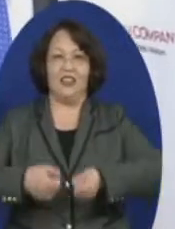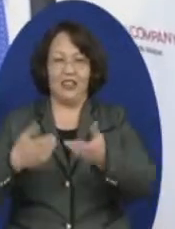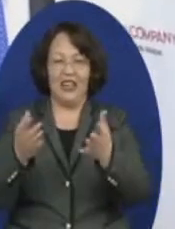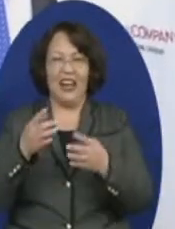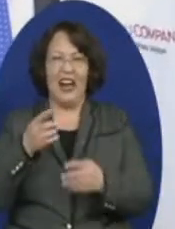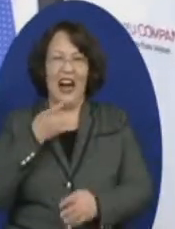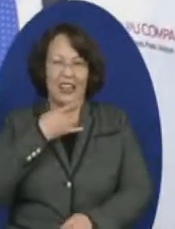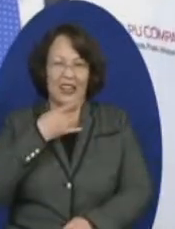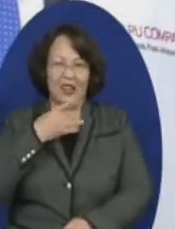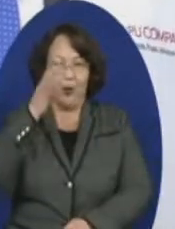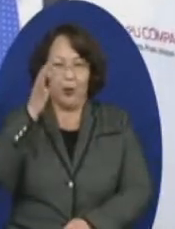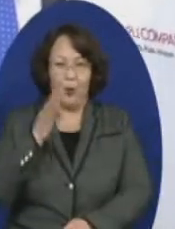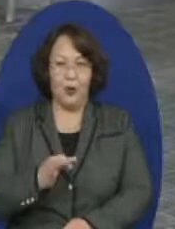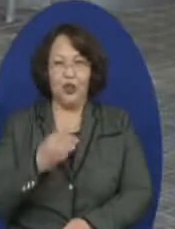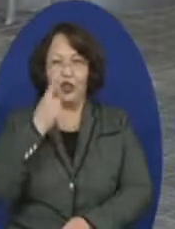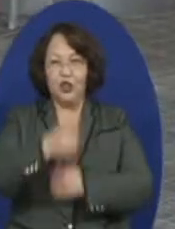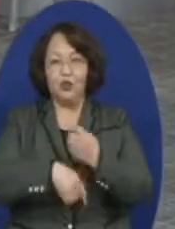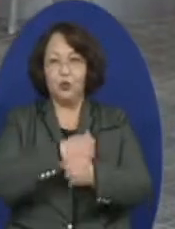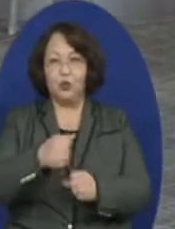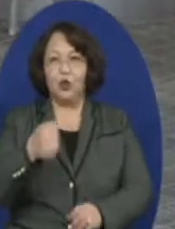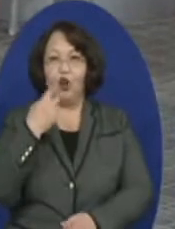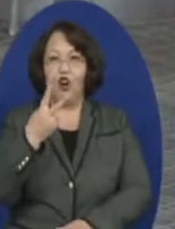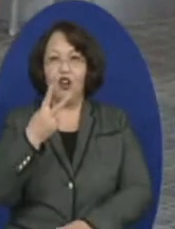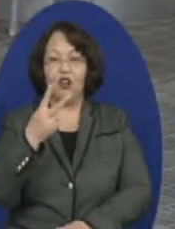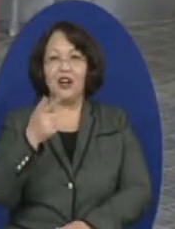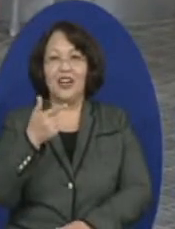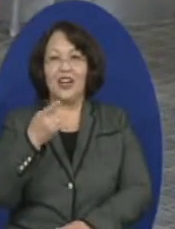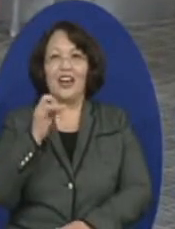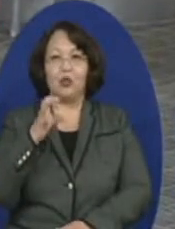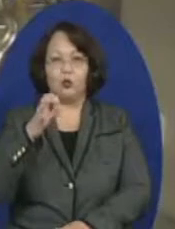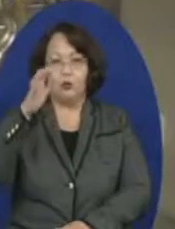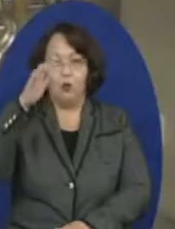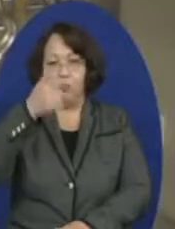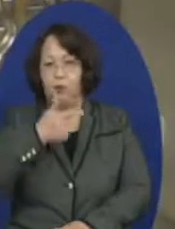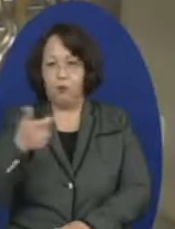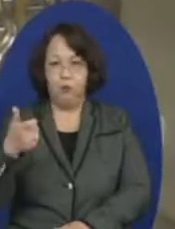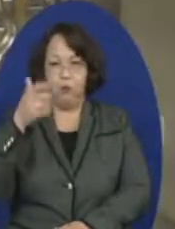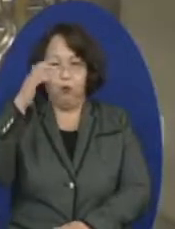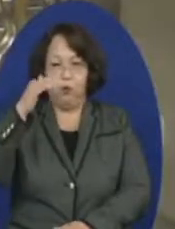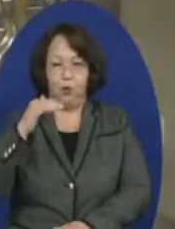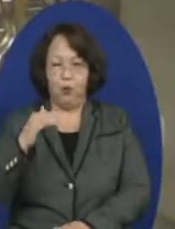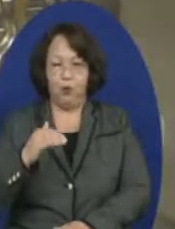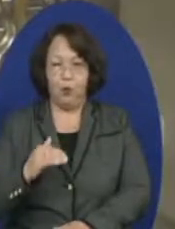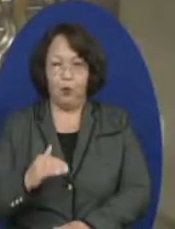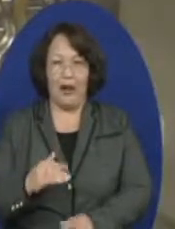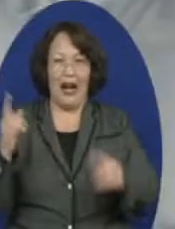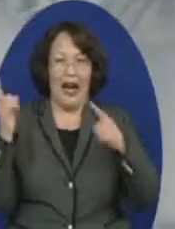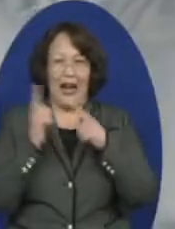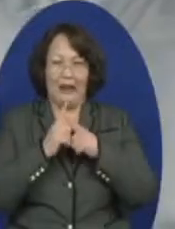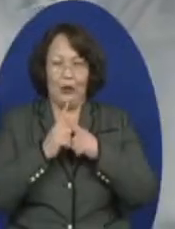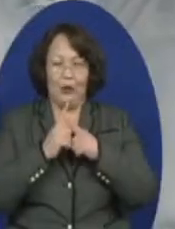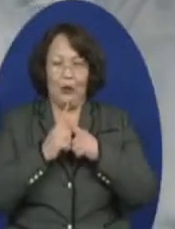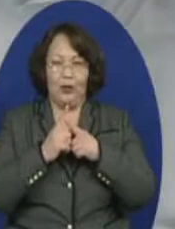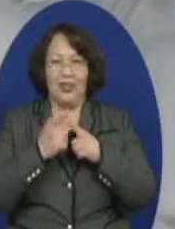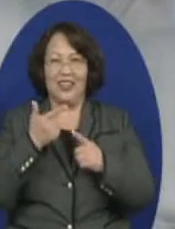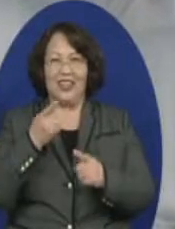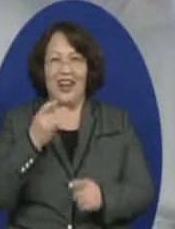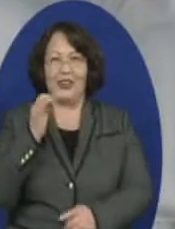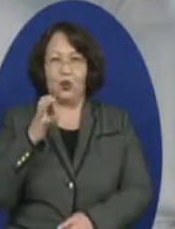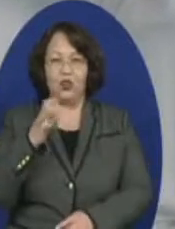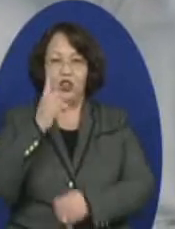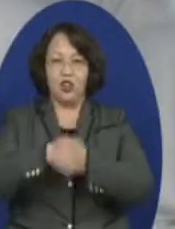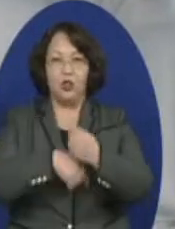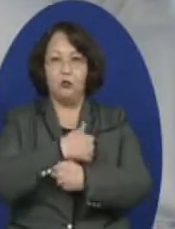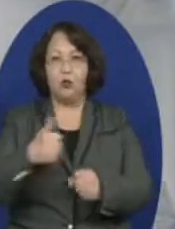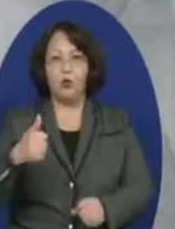архины хатуулгын хэмжээг жил бүр 2 градусаар бууруулах тухай зарилгыг дэмжиж байгаа Апу компани хамт олон мэдээгдсэн юм. Архины градусыг